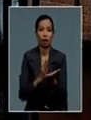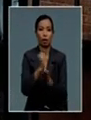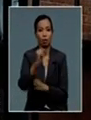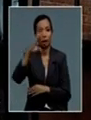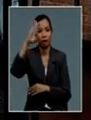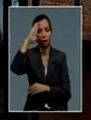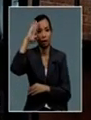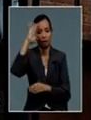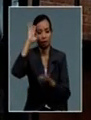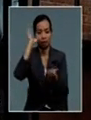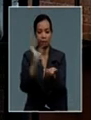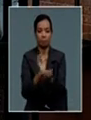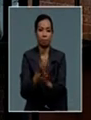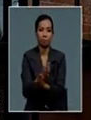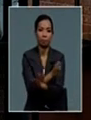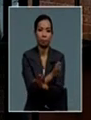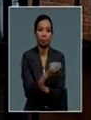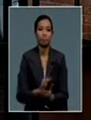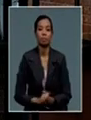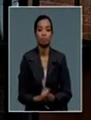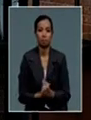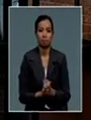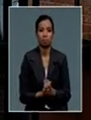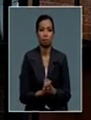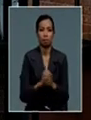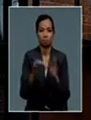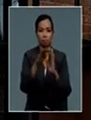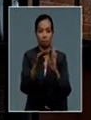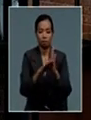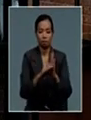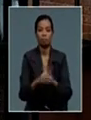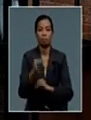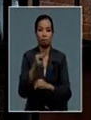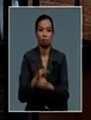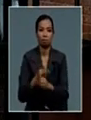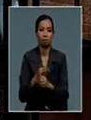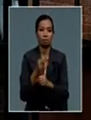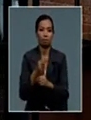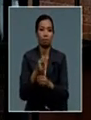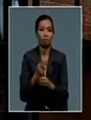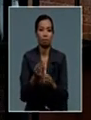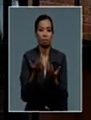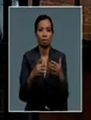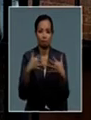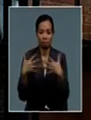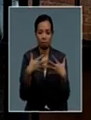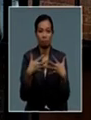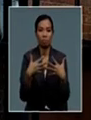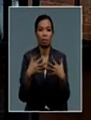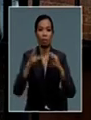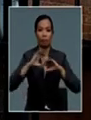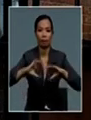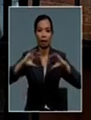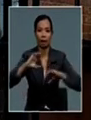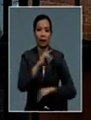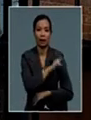หารหรือตำรวจมาก่อน ครับนะฮะเป็นความเคลื่อนไหวเรื่องของอาวุธปืนมาอีกเรื่องนึงยังอยู่ในสหรัฐนะครับทำเนียบขาว